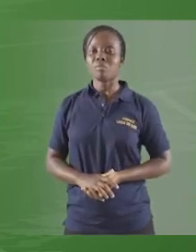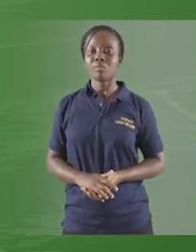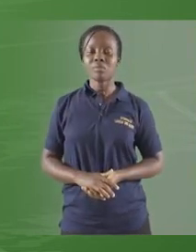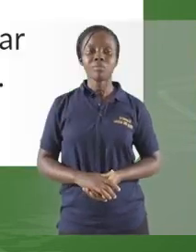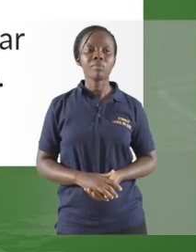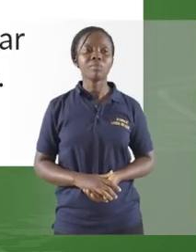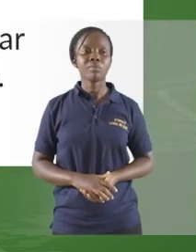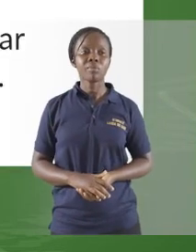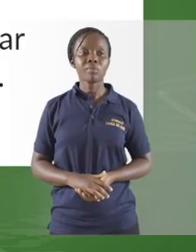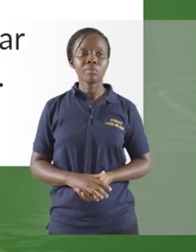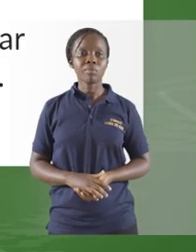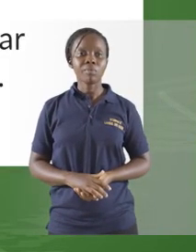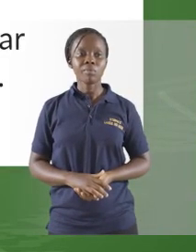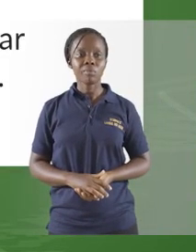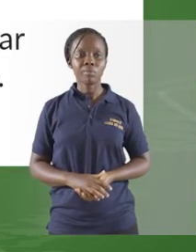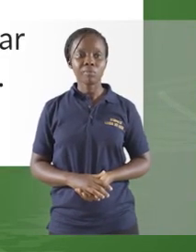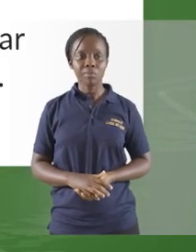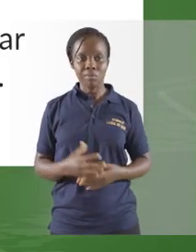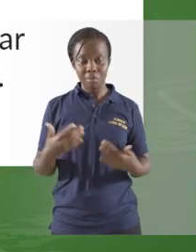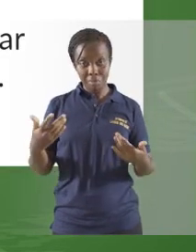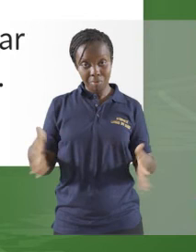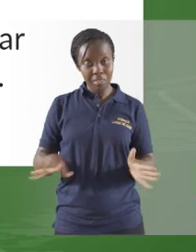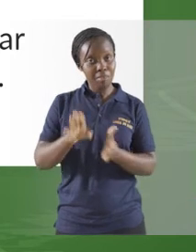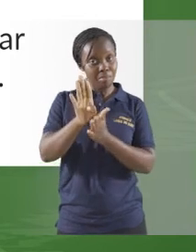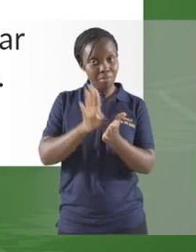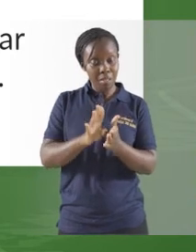répondre. Après le bilan